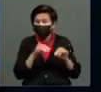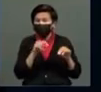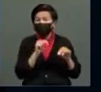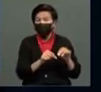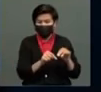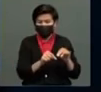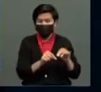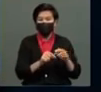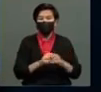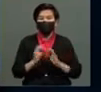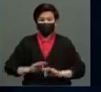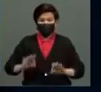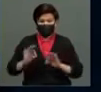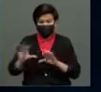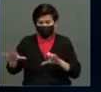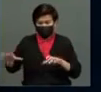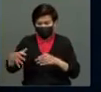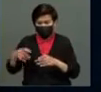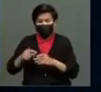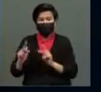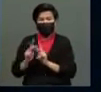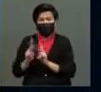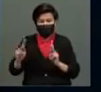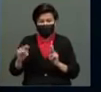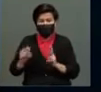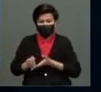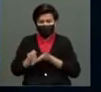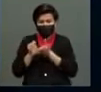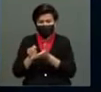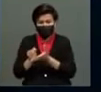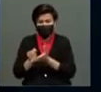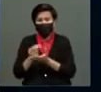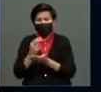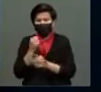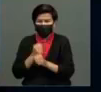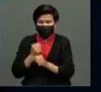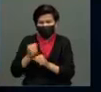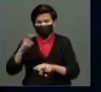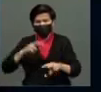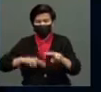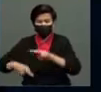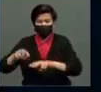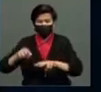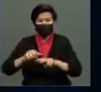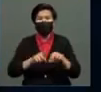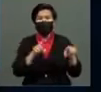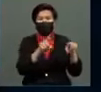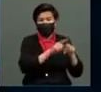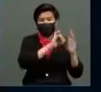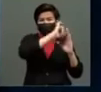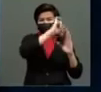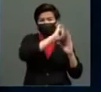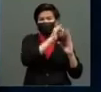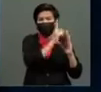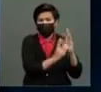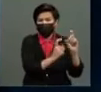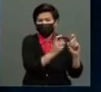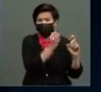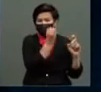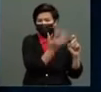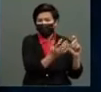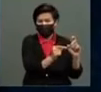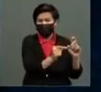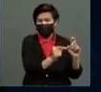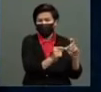ราต้องมีคณะกรรมการบูรณาการมาดูแลทีมนี้เช่นเดียวกันกับเชียงใหม่ซึ่งเสียชีวิตไปเยอะด้วยเพราะว่ามีกลุ่มก้อ